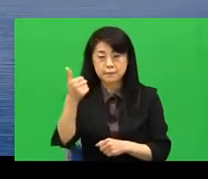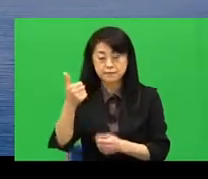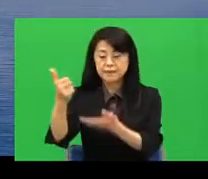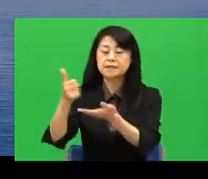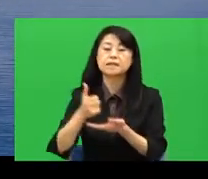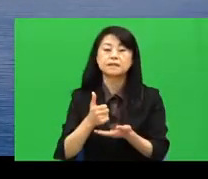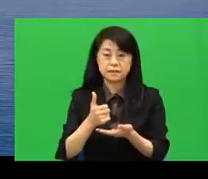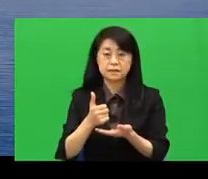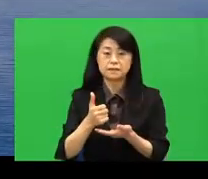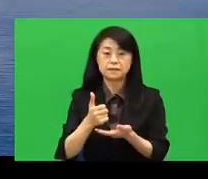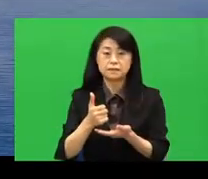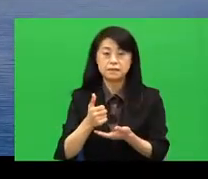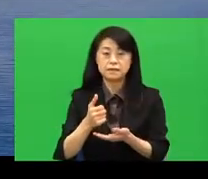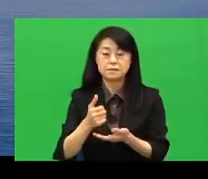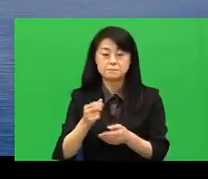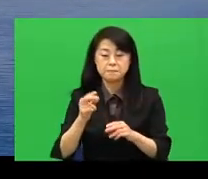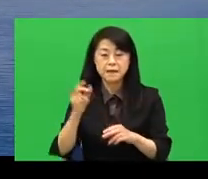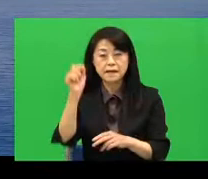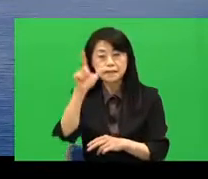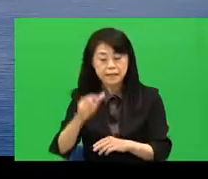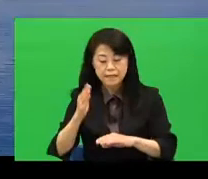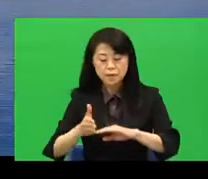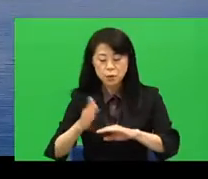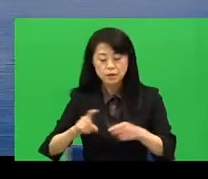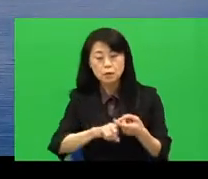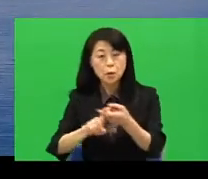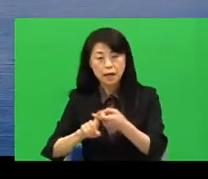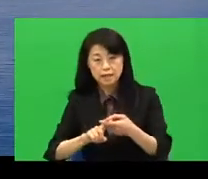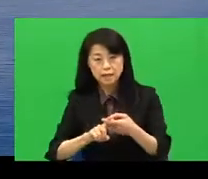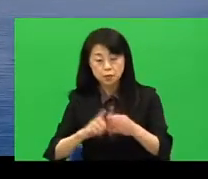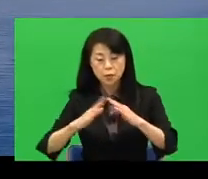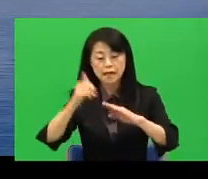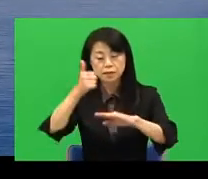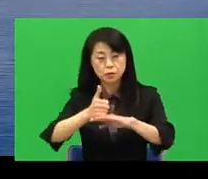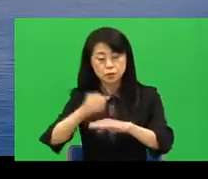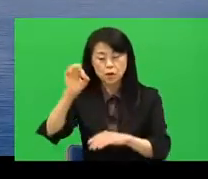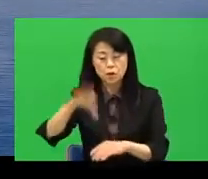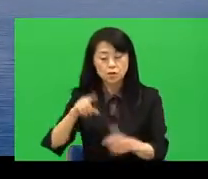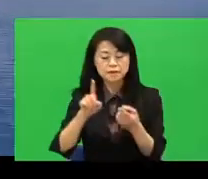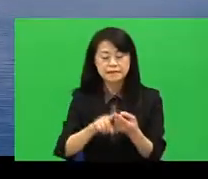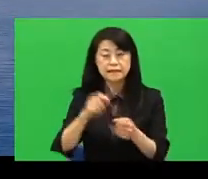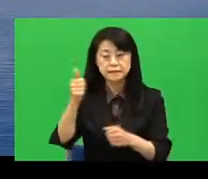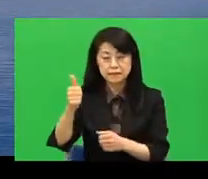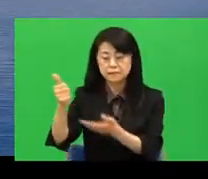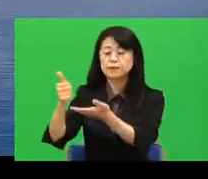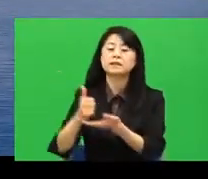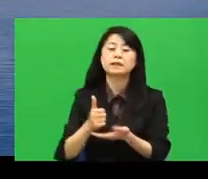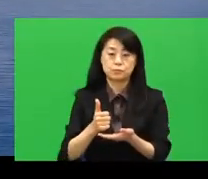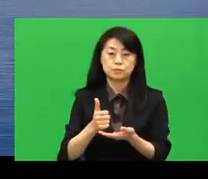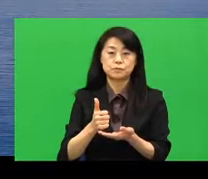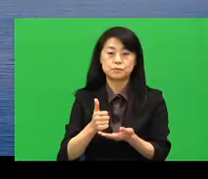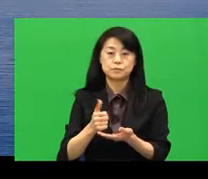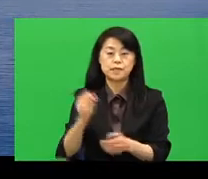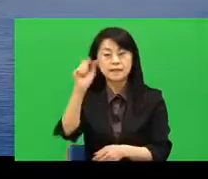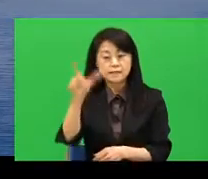ただいたり、落合イタリアン料理協会の会長さんにも今年もおいていただく。それから